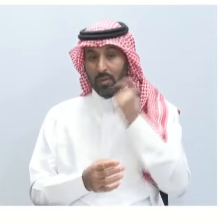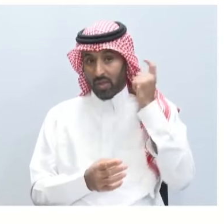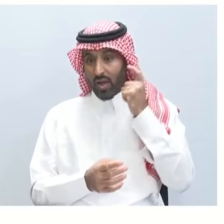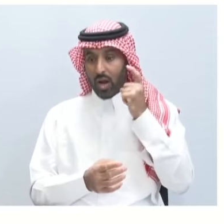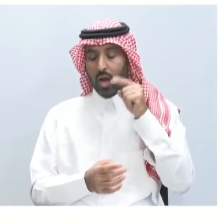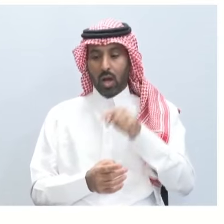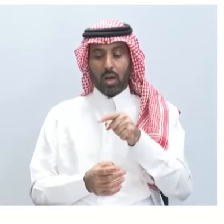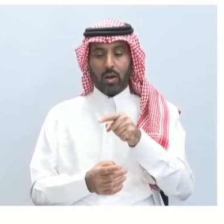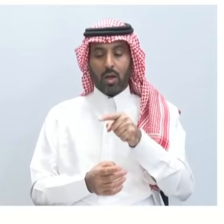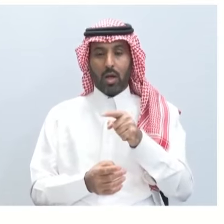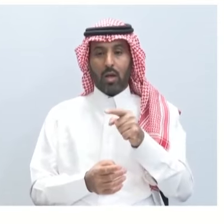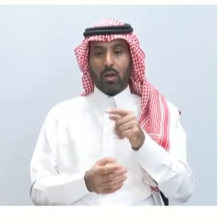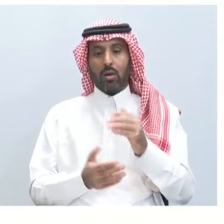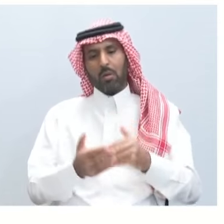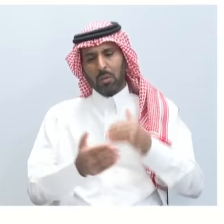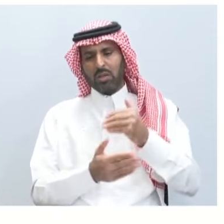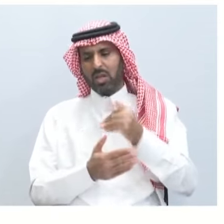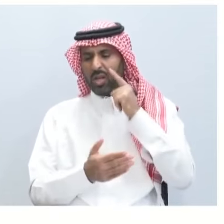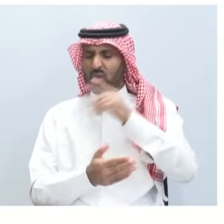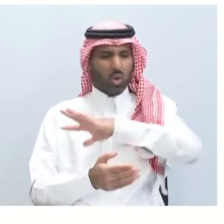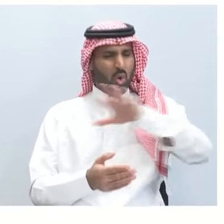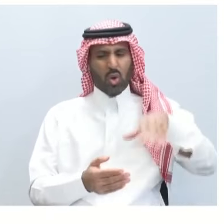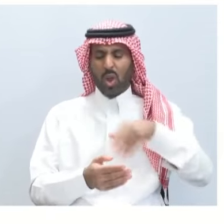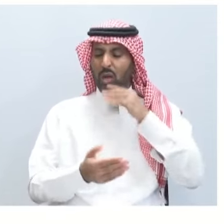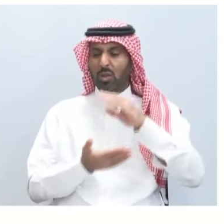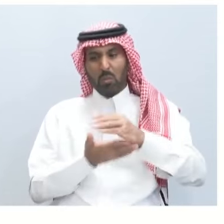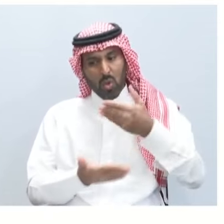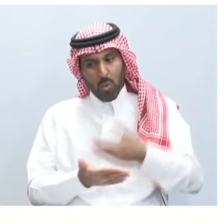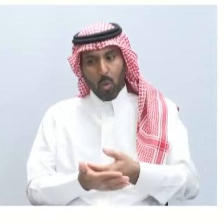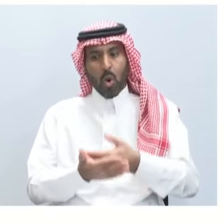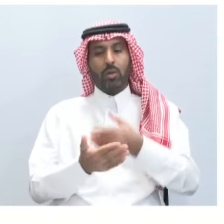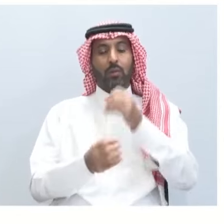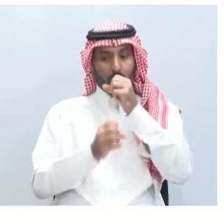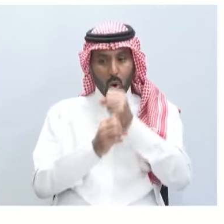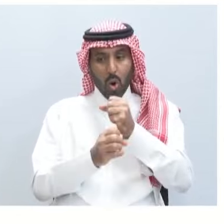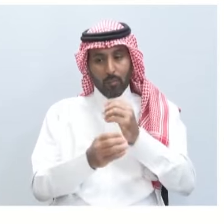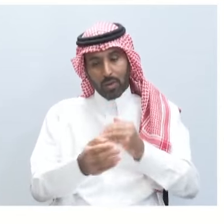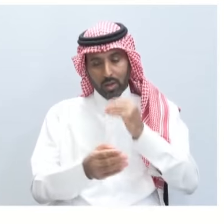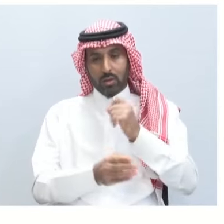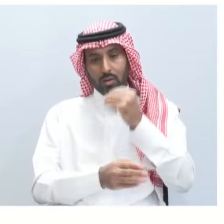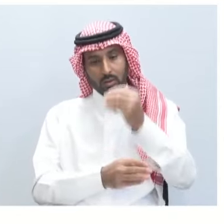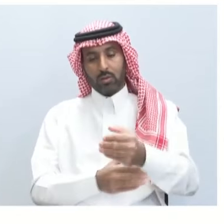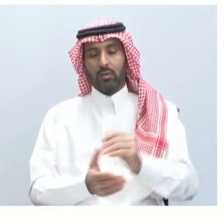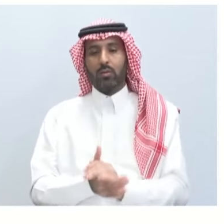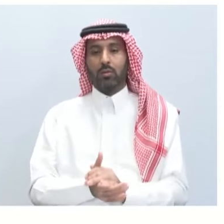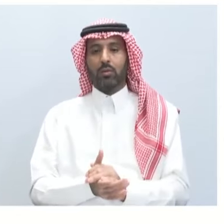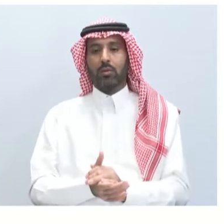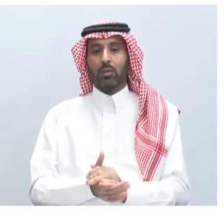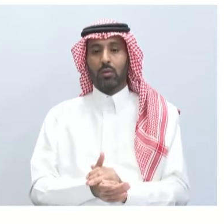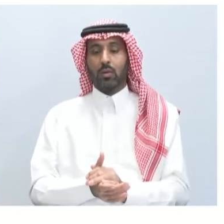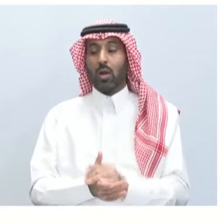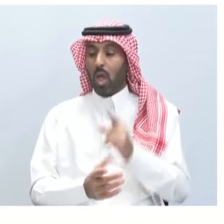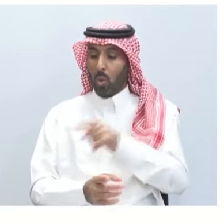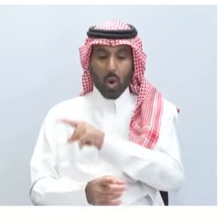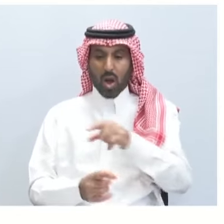ان ان الى الله مرجع الجميع لهذا ينتبه الانسان المقصر في انه في انه يبادر الى